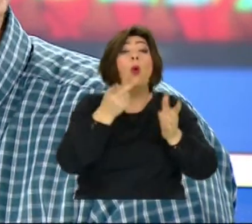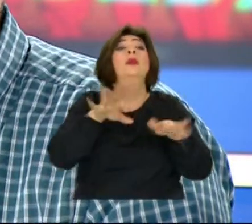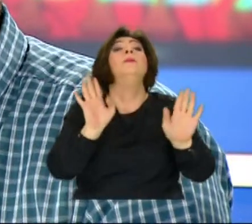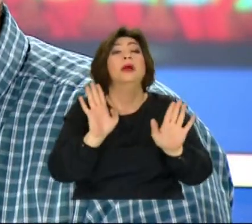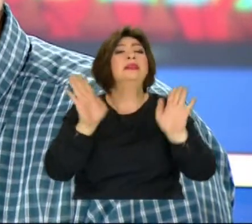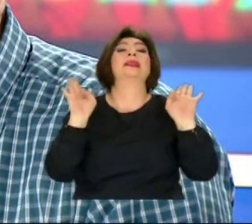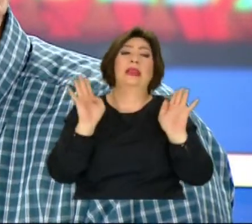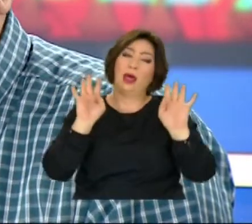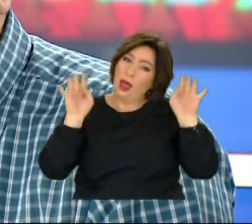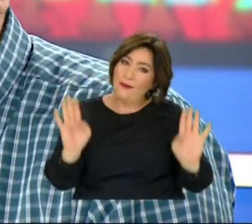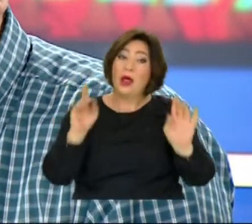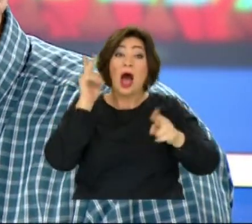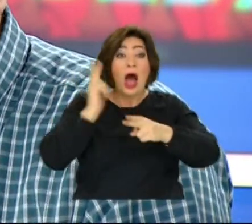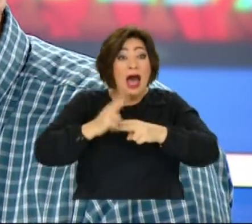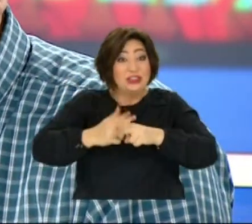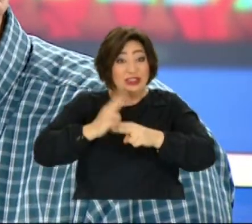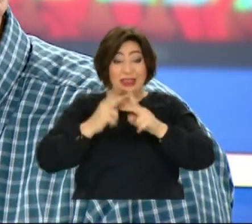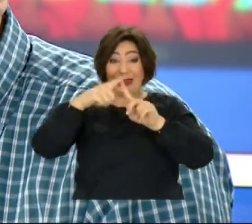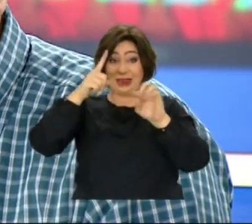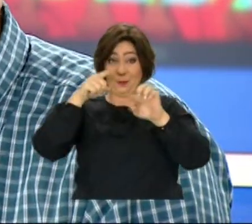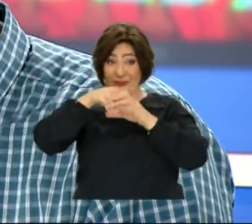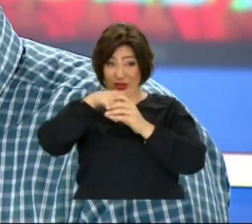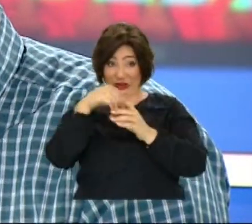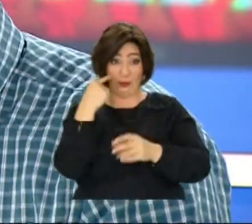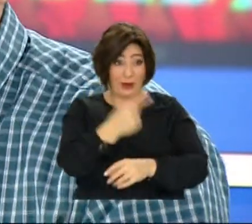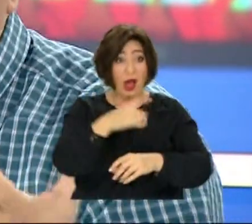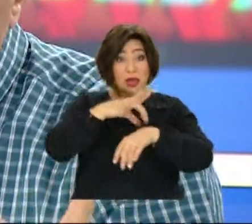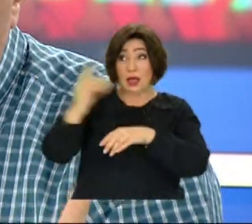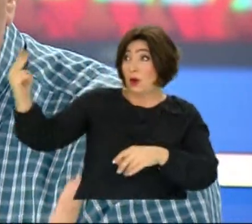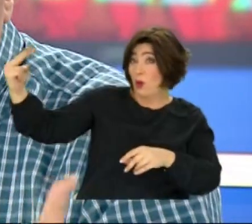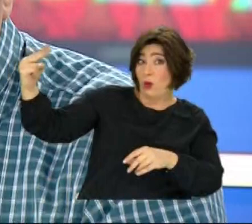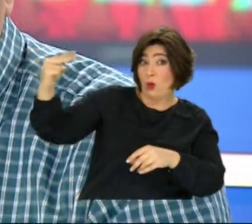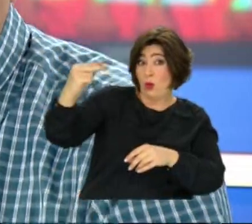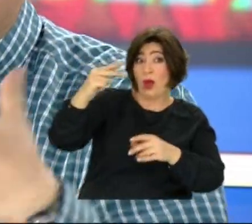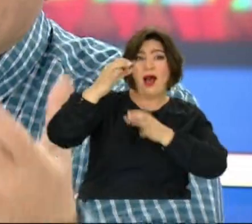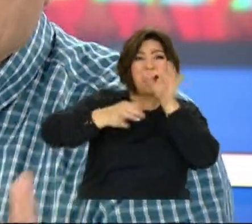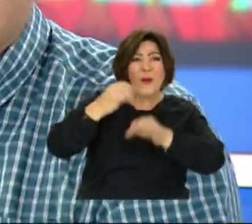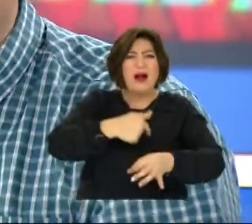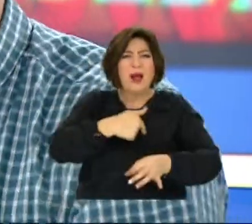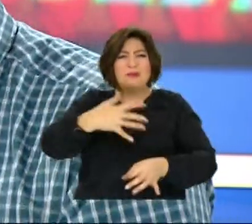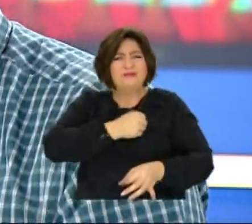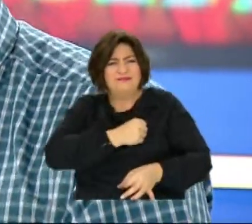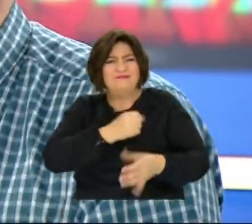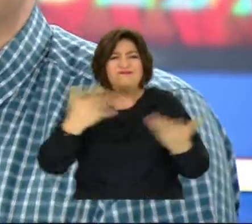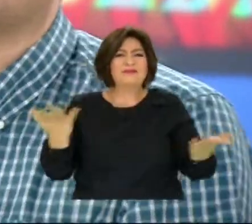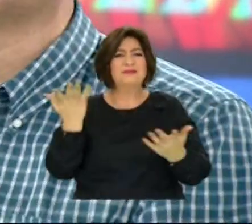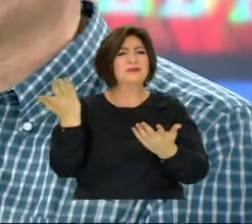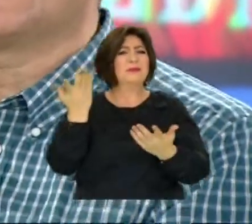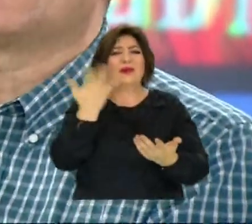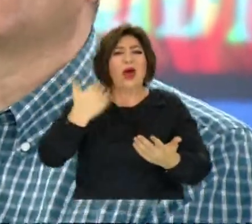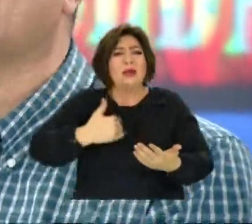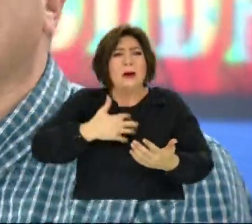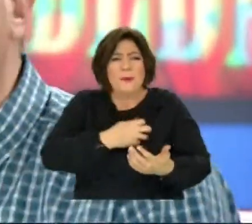Şimdi acil tıp açısından baktığınızda hastaneye gelirken yakınlarınca işte kalp krizi geçirdi veya bilinen bir hastalığı varsa